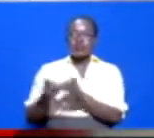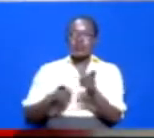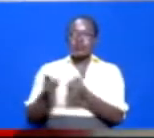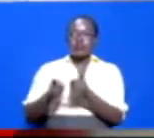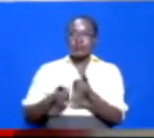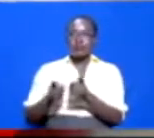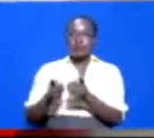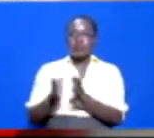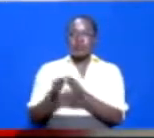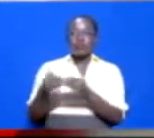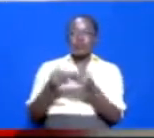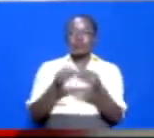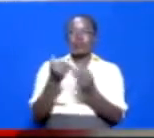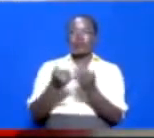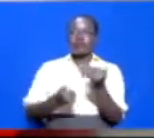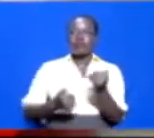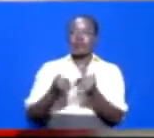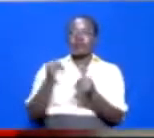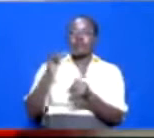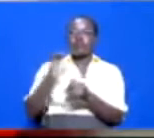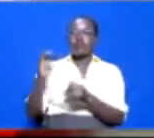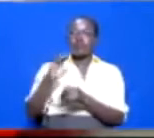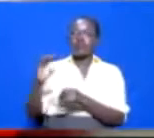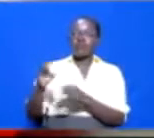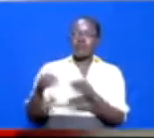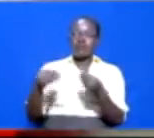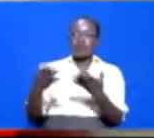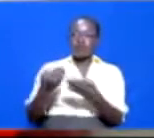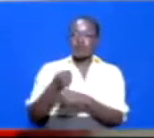zile guidelines ambaye IEBC inatoa ya kuhakikisha kwamba sheria